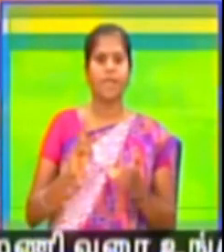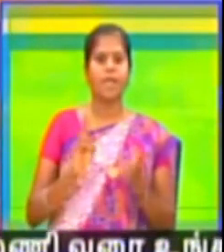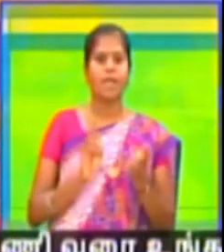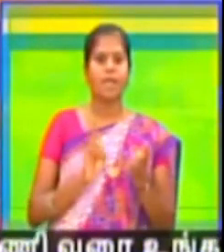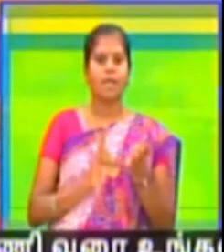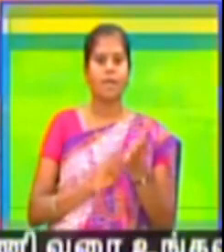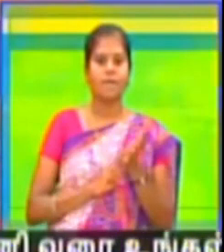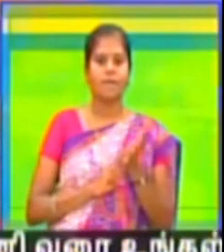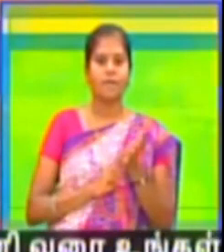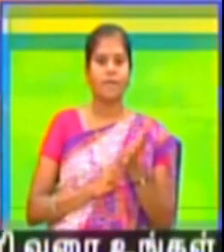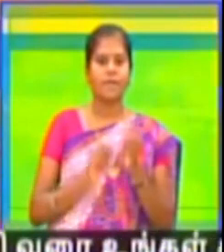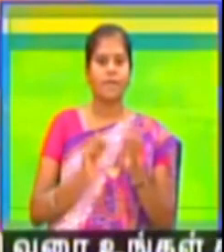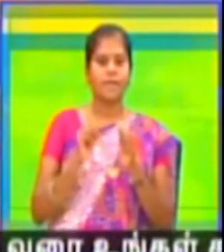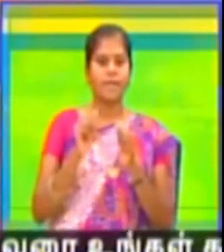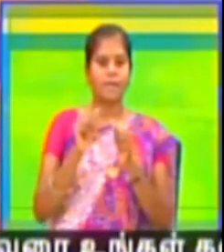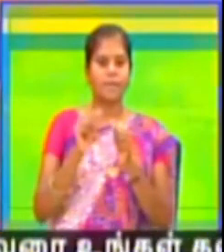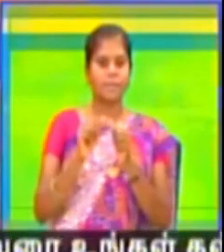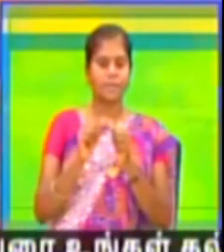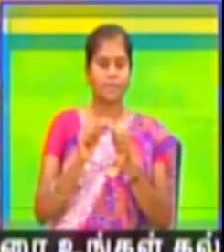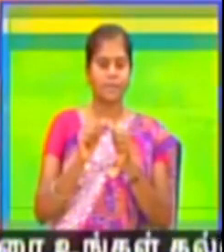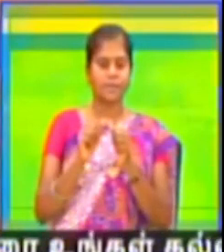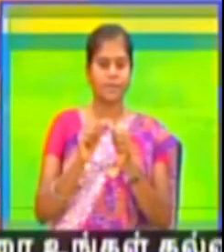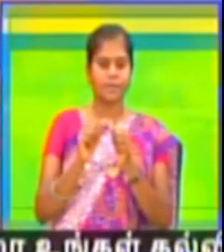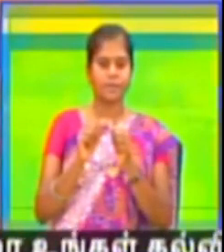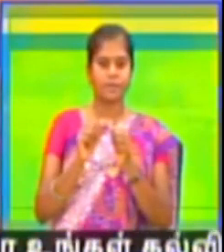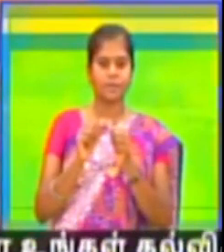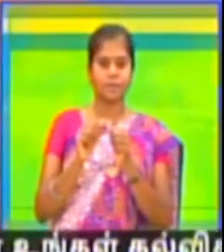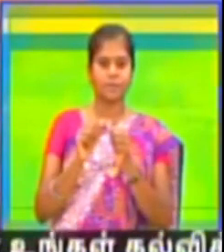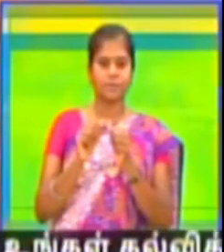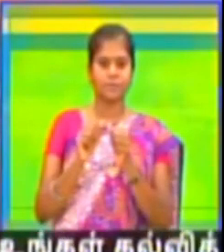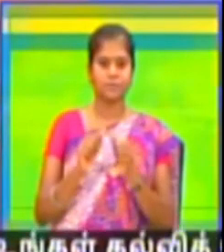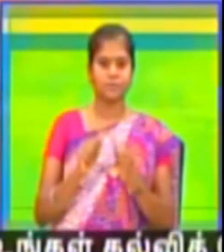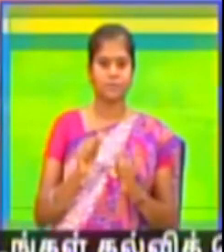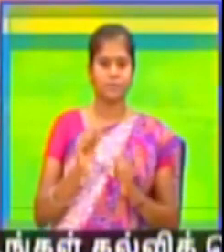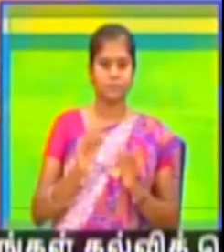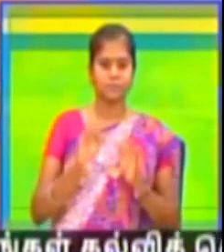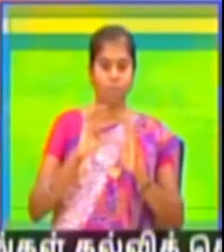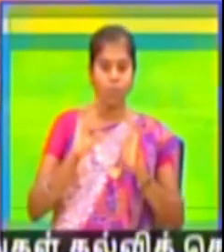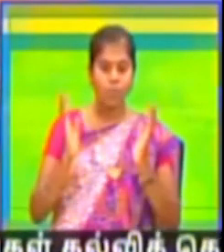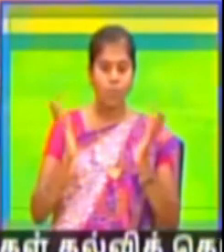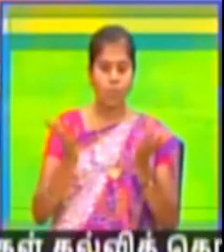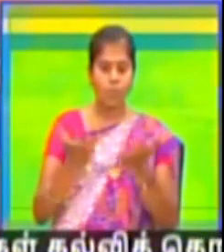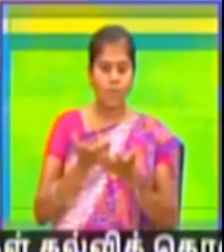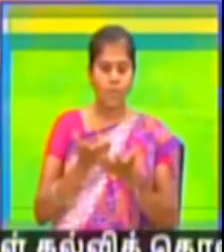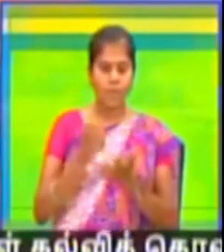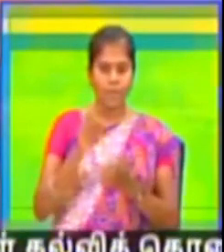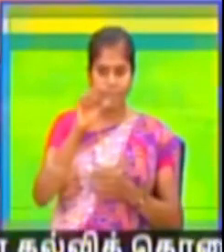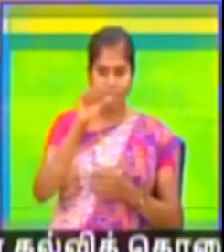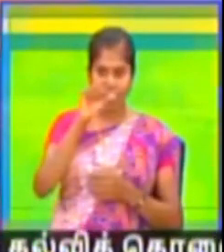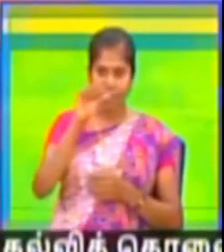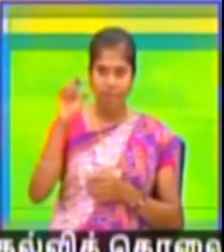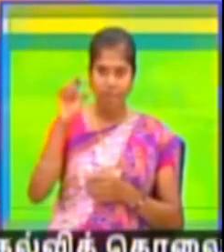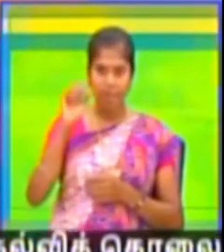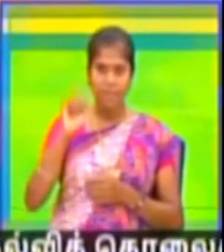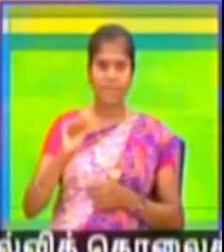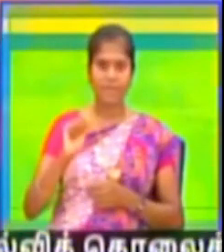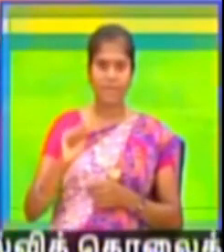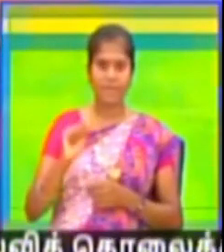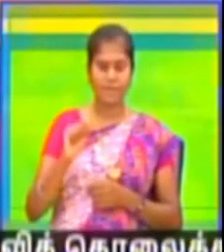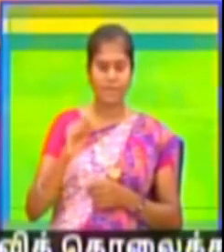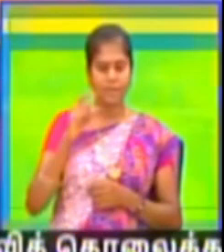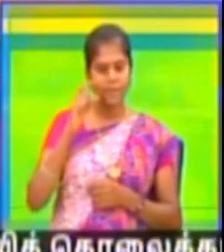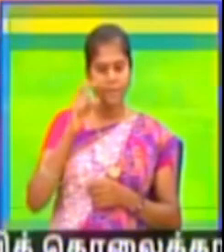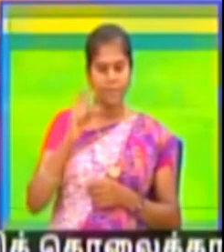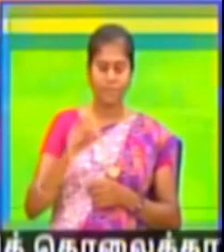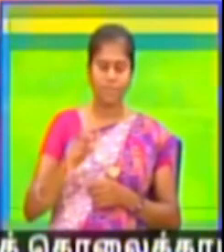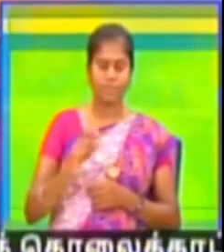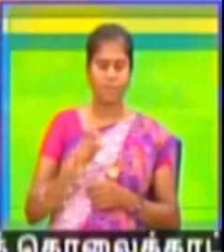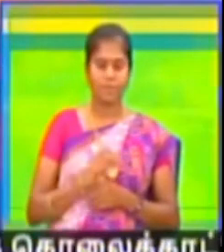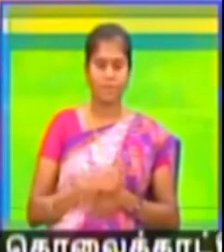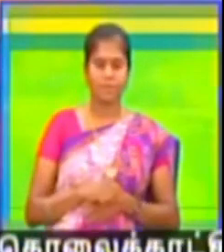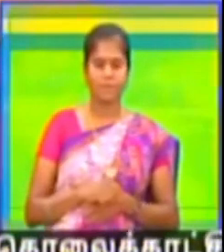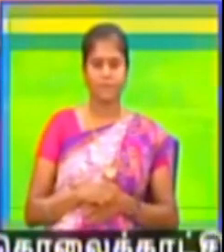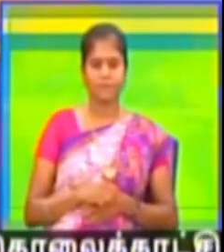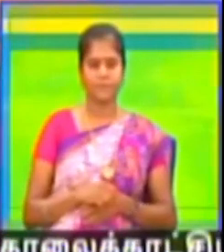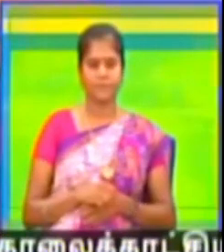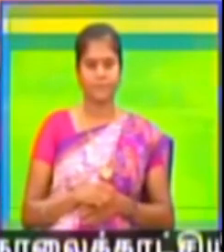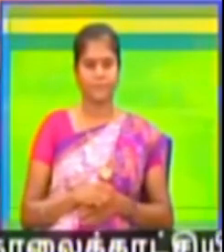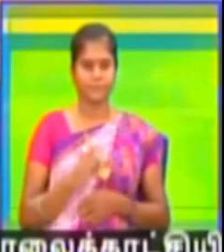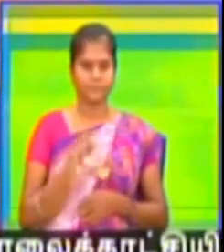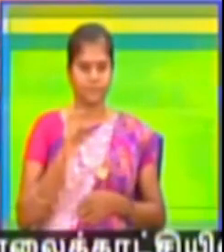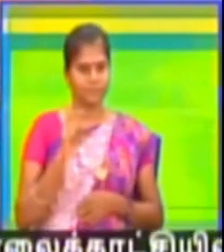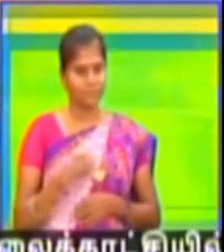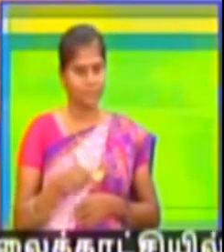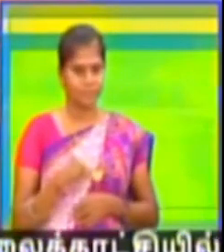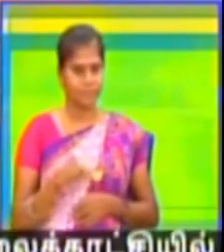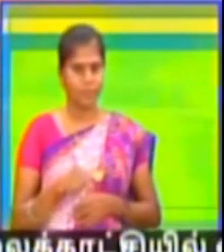பூமியில், அதாவது புவியில் எங்கே அமைஞ்சிருக்கு, அதனுடைய அமைவிடம் எங்கே இருக்குது